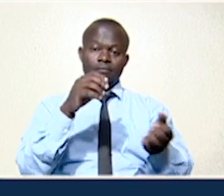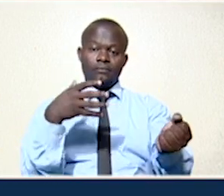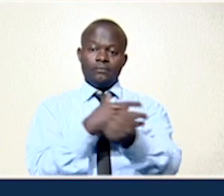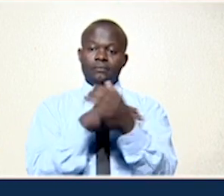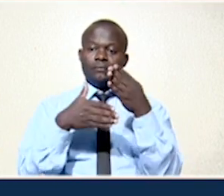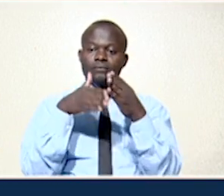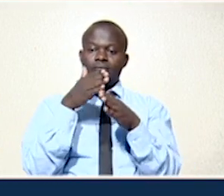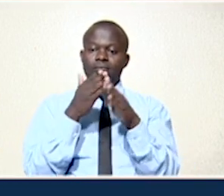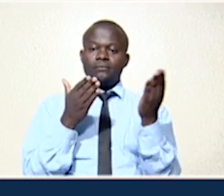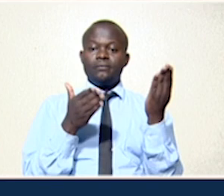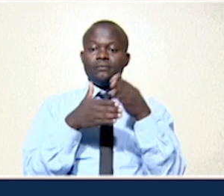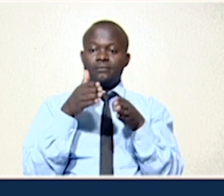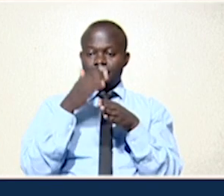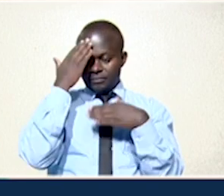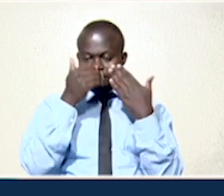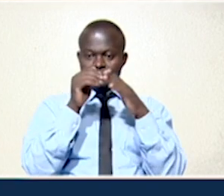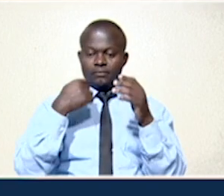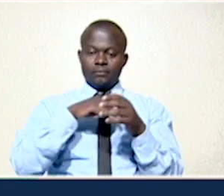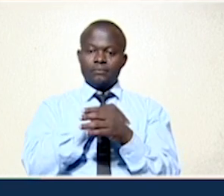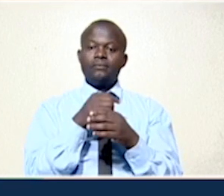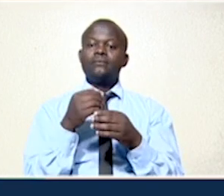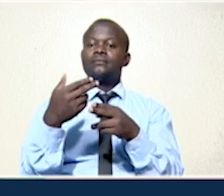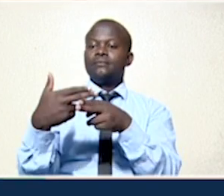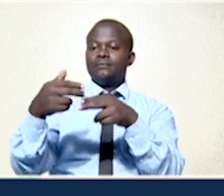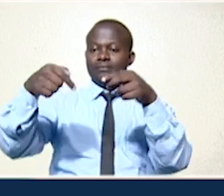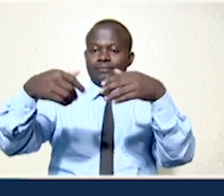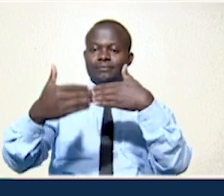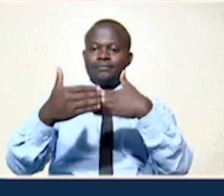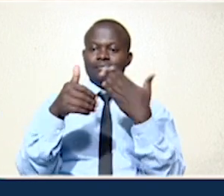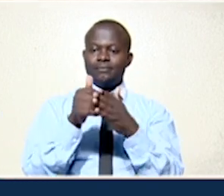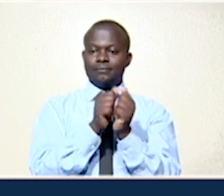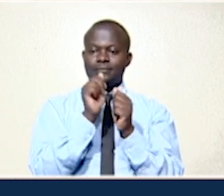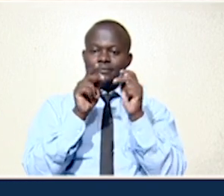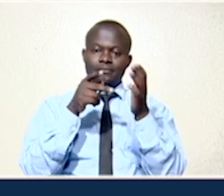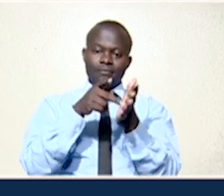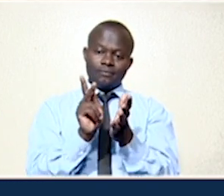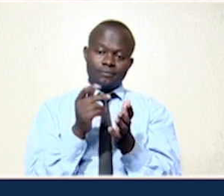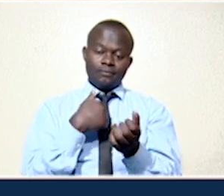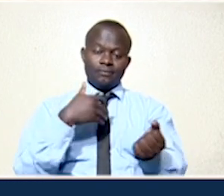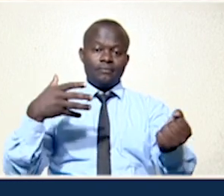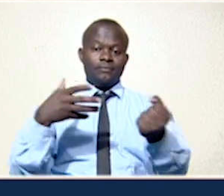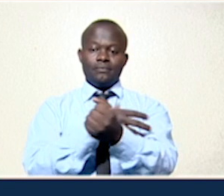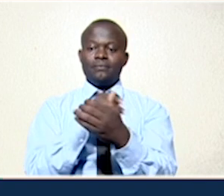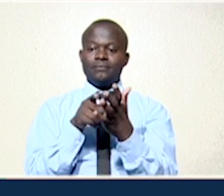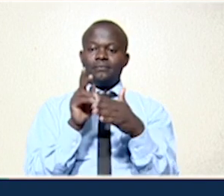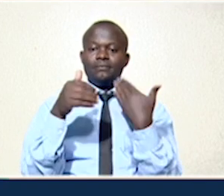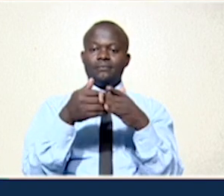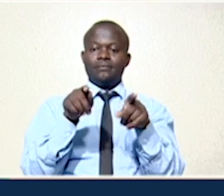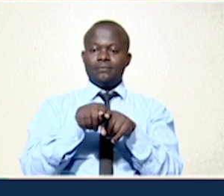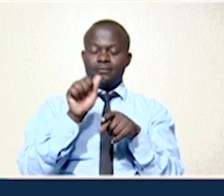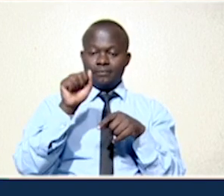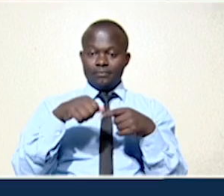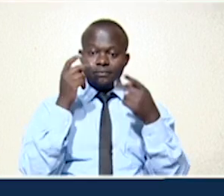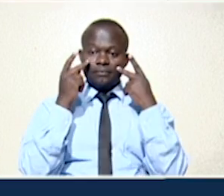kuyubaka. Bayubaka kuko twakodesha nkatwe dukodeshe. N'abagura nabo bafite ubushobozi bwo kugura nabo bakabona